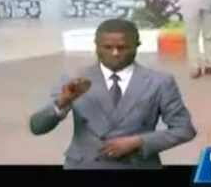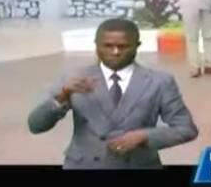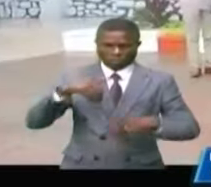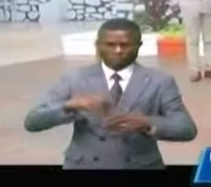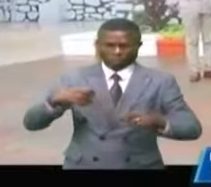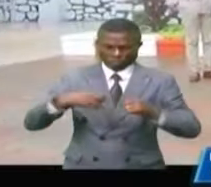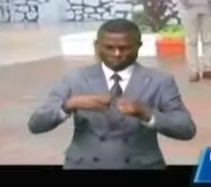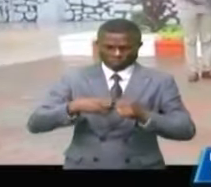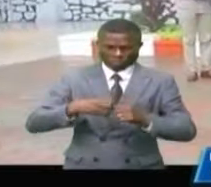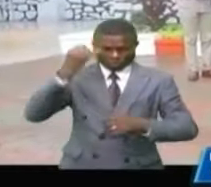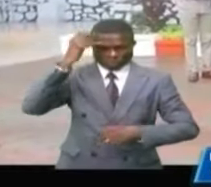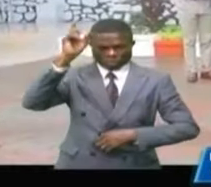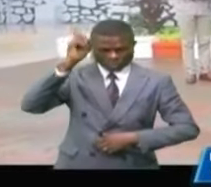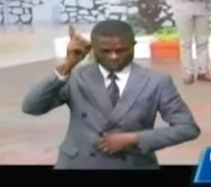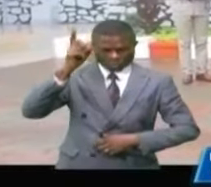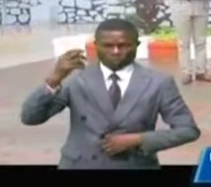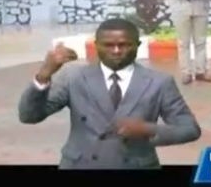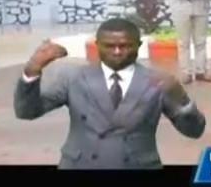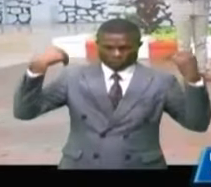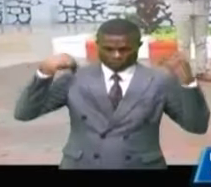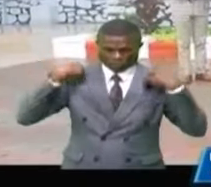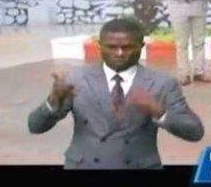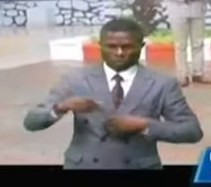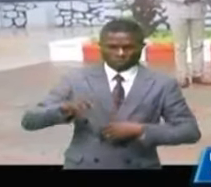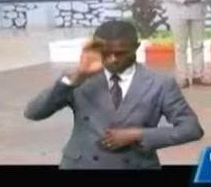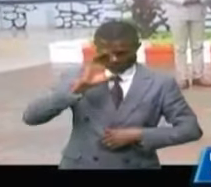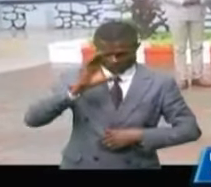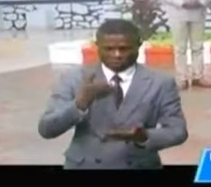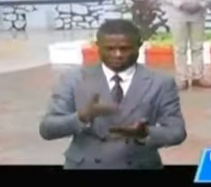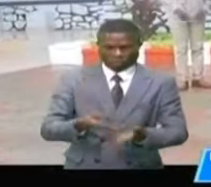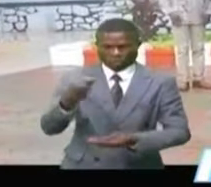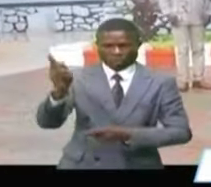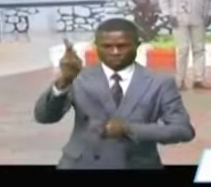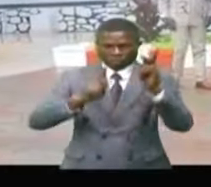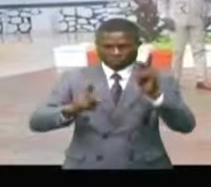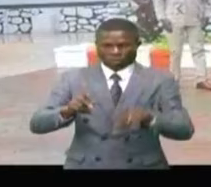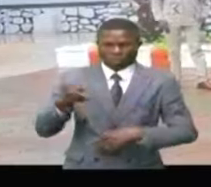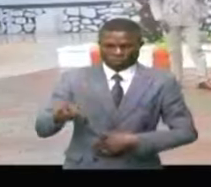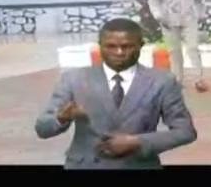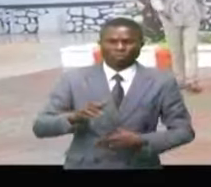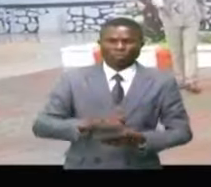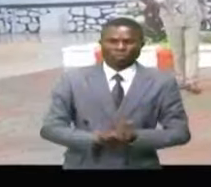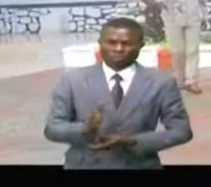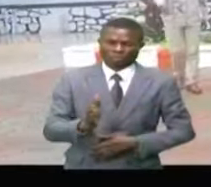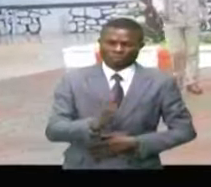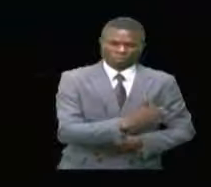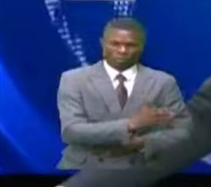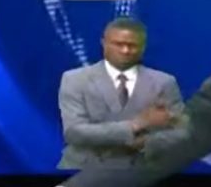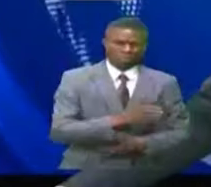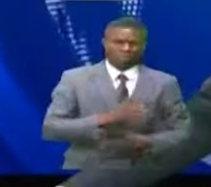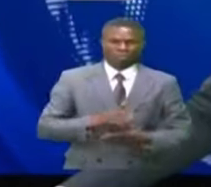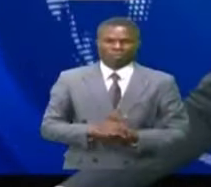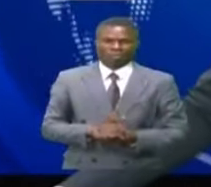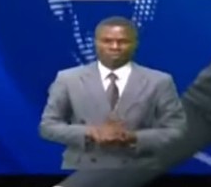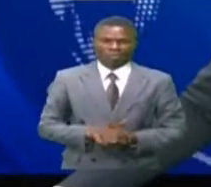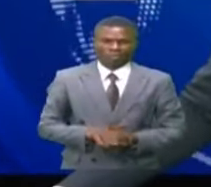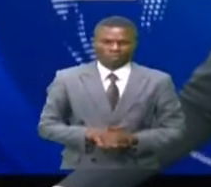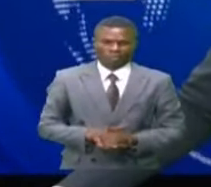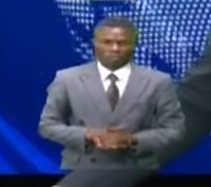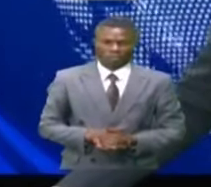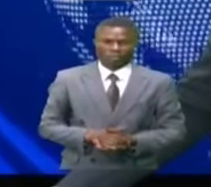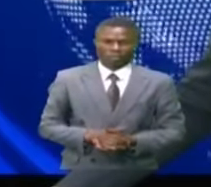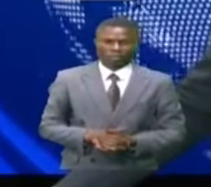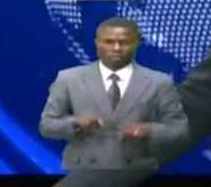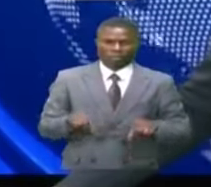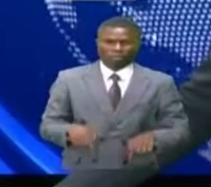combats menés jour et nuit par le gouvernement militaire de l'Ituri, le lieutenant général Luboyanka Shomajoni. D'une